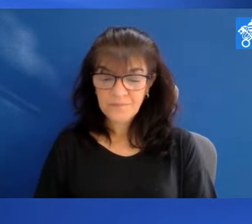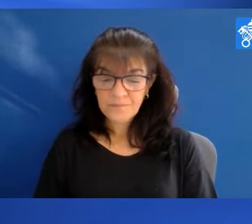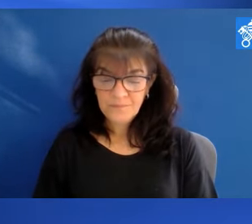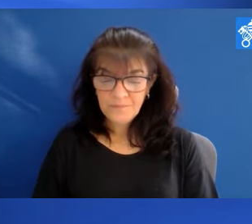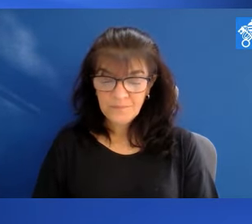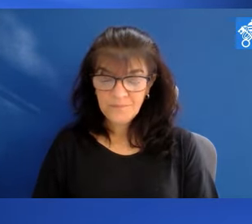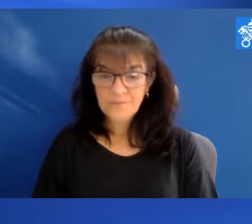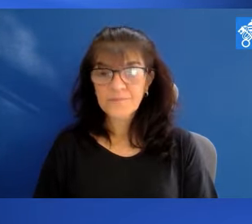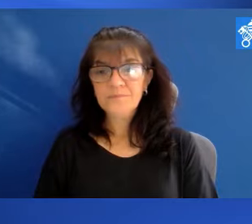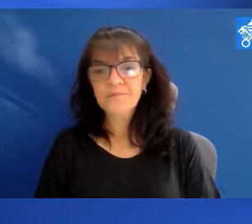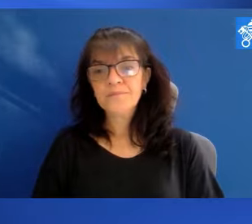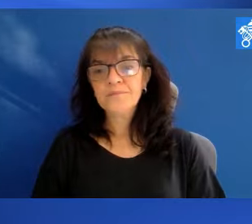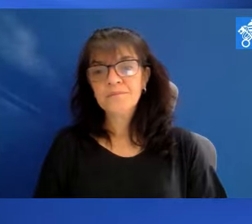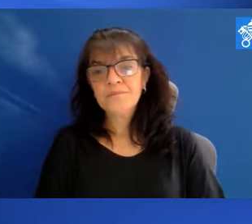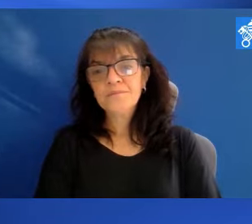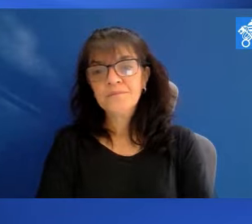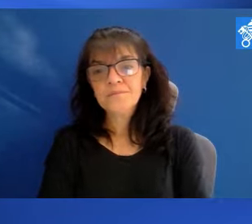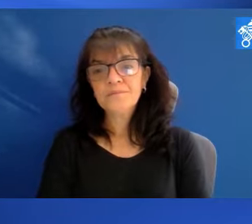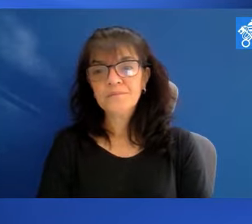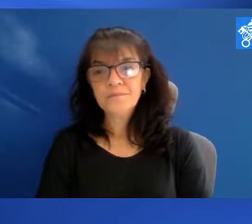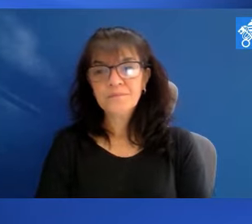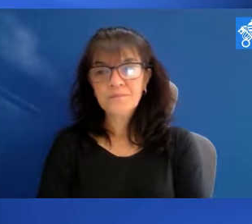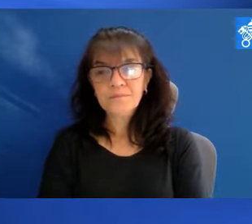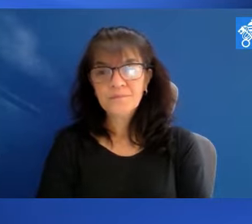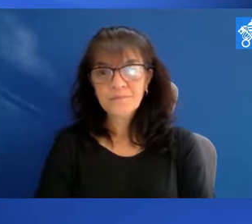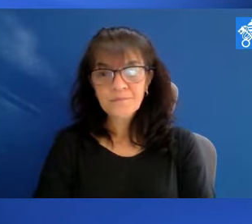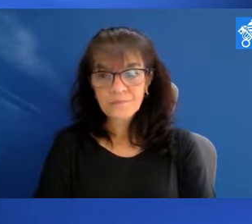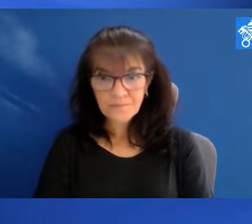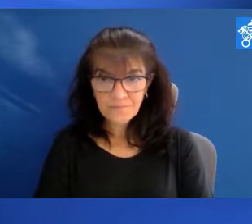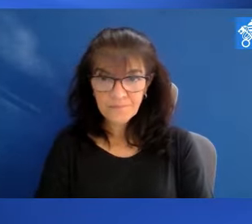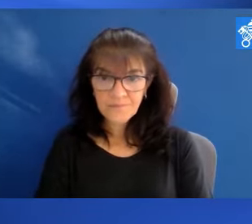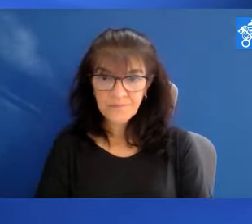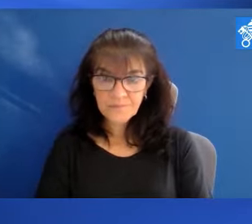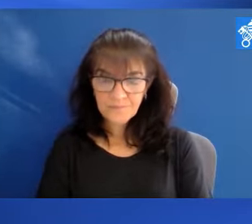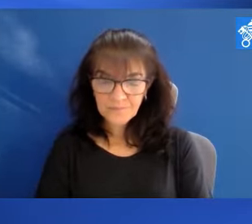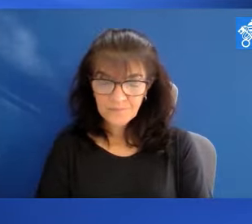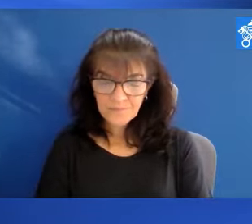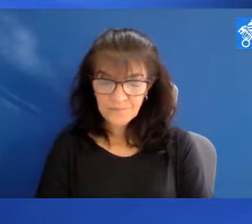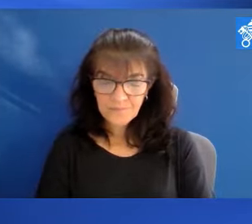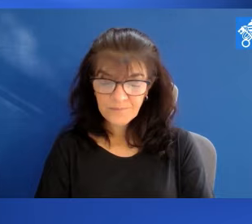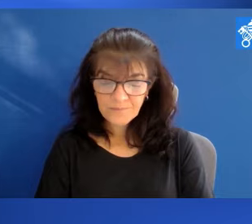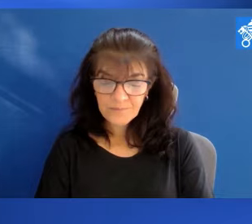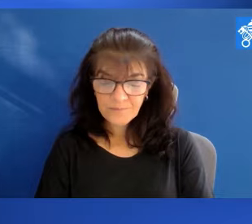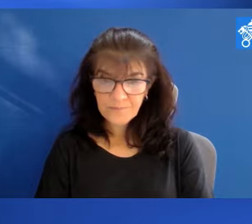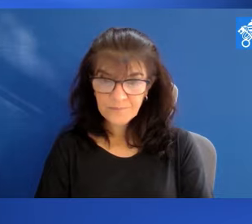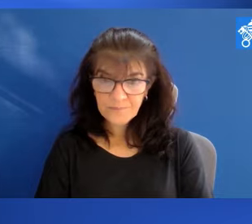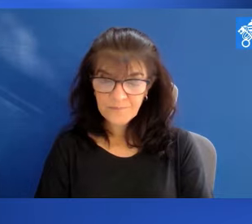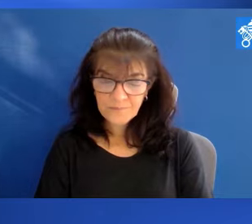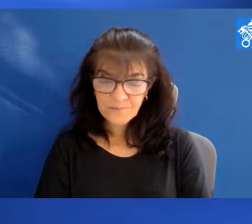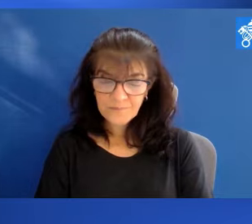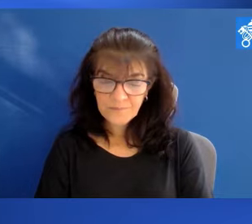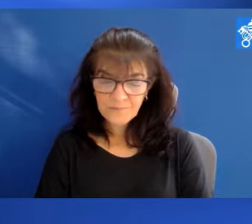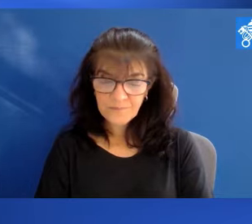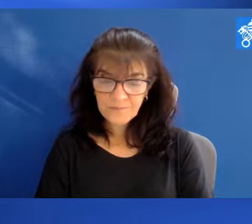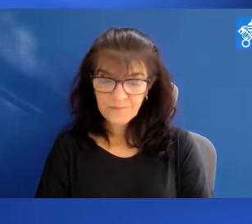Święty udzieli apostolskiego błogosławieństwa, obejmując nim szczególnie dzieci, osoby w podeszłym wieku